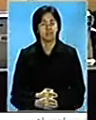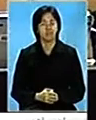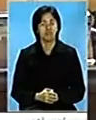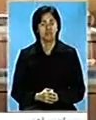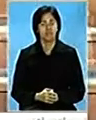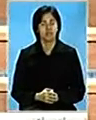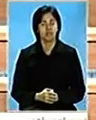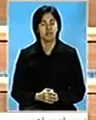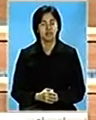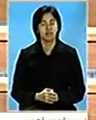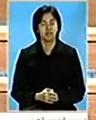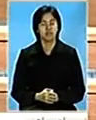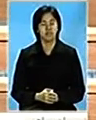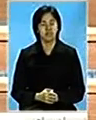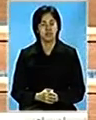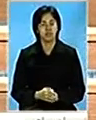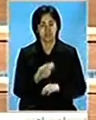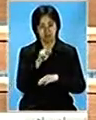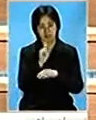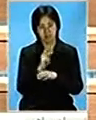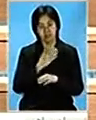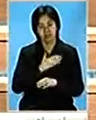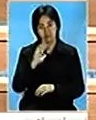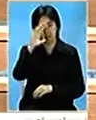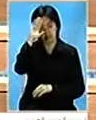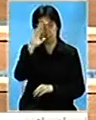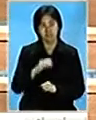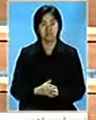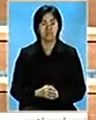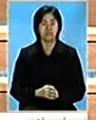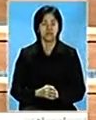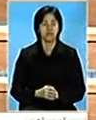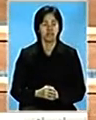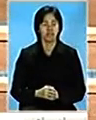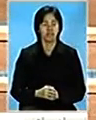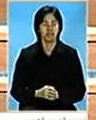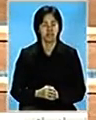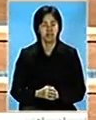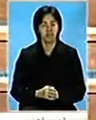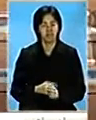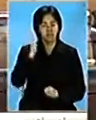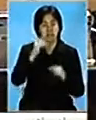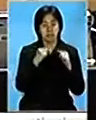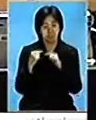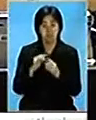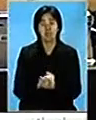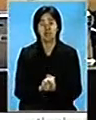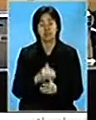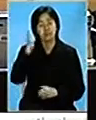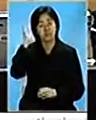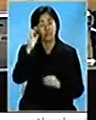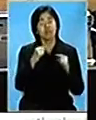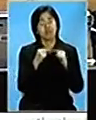ธานที่เคารพก่อนอื่นต้องขอประท้วงท่านประธานเลยนะครับ เชิญอภิปรายต่อครับ ก็ผมจะอภิปรายต่อไปว่